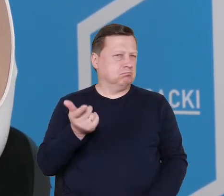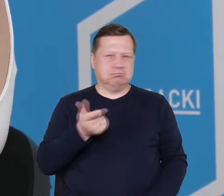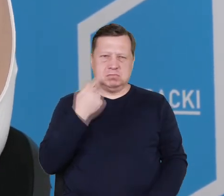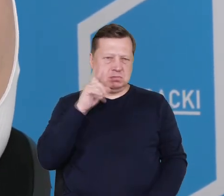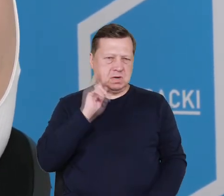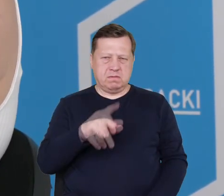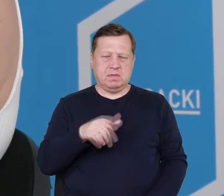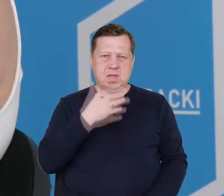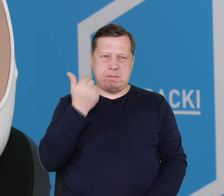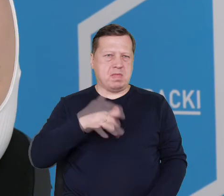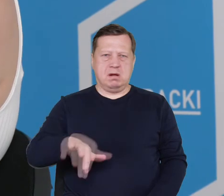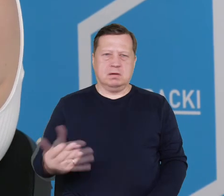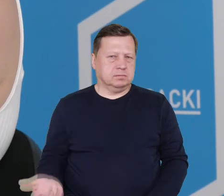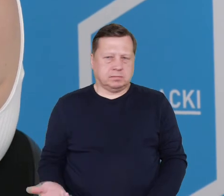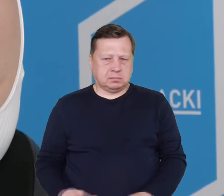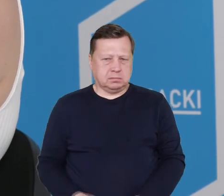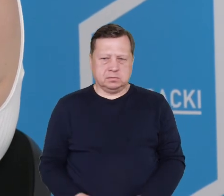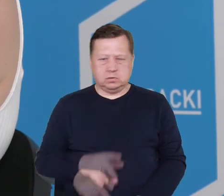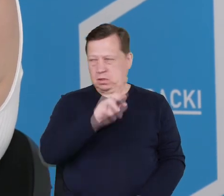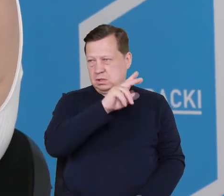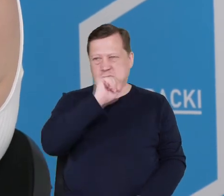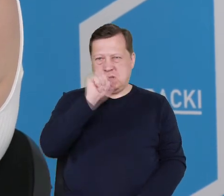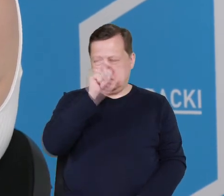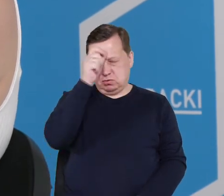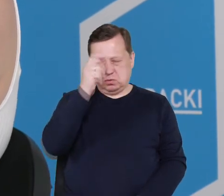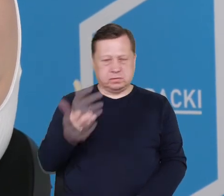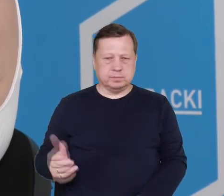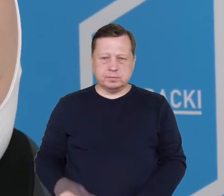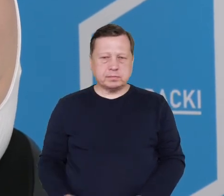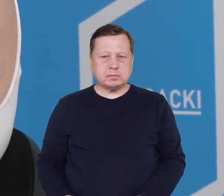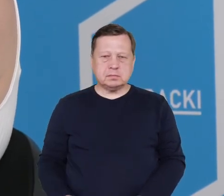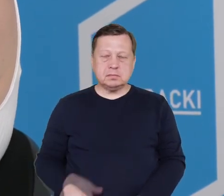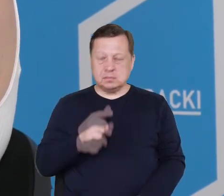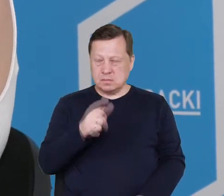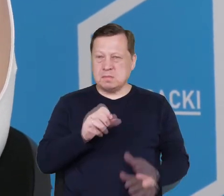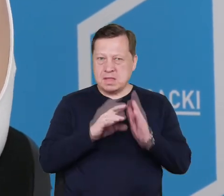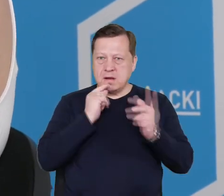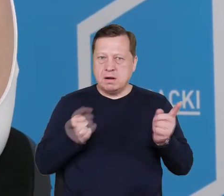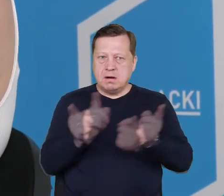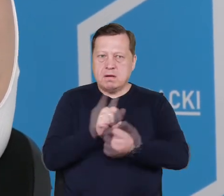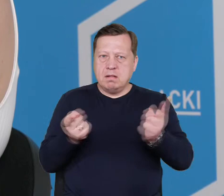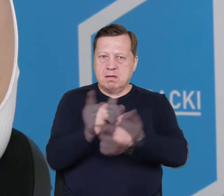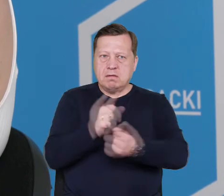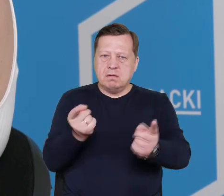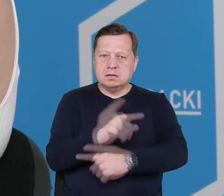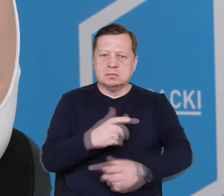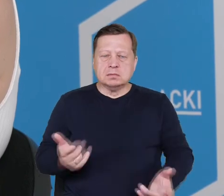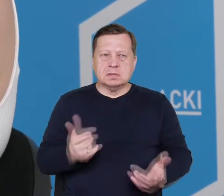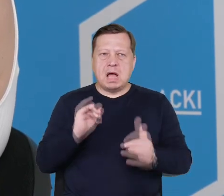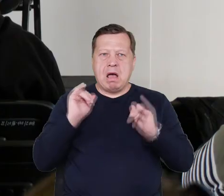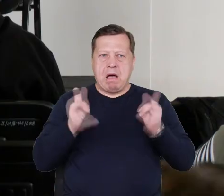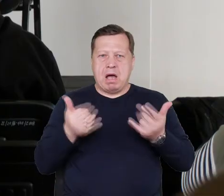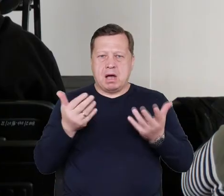nielegalne Więc jaką rolę też odgrywają w mediach kształtowaniu języka i jak mamy mówić